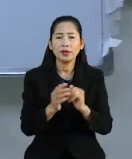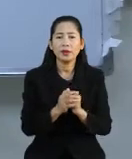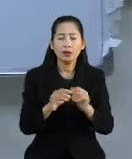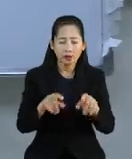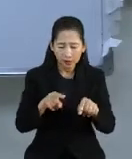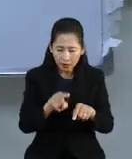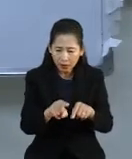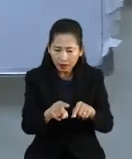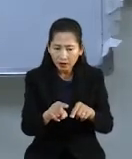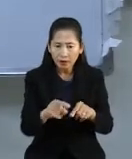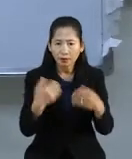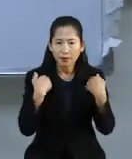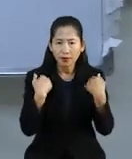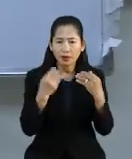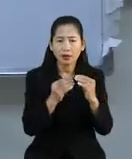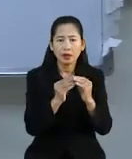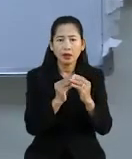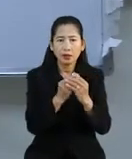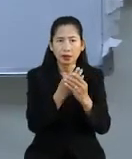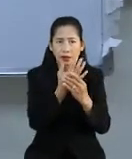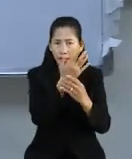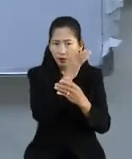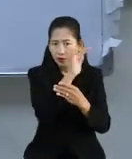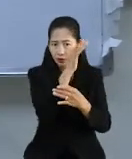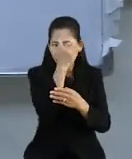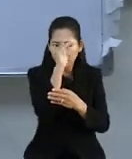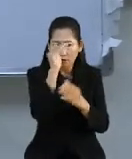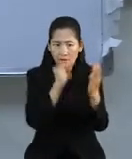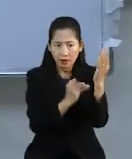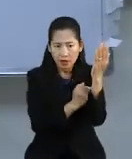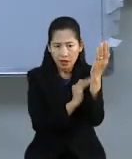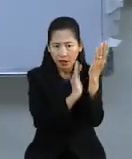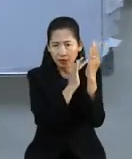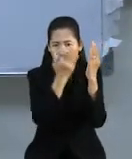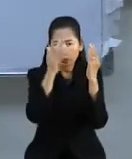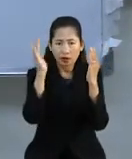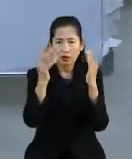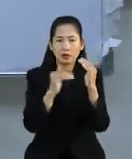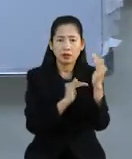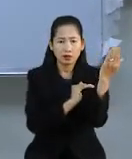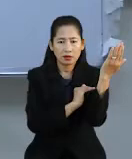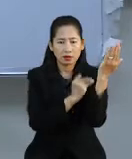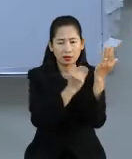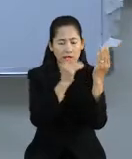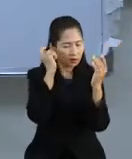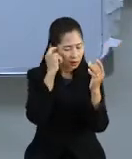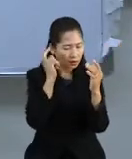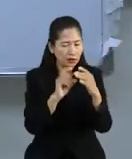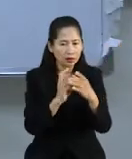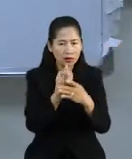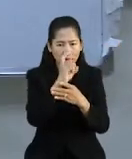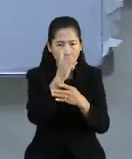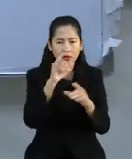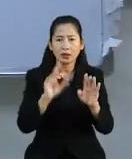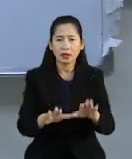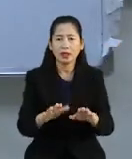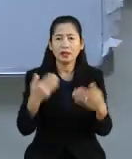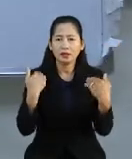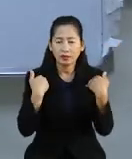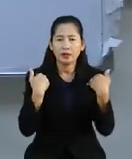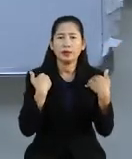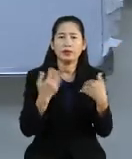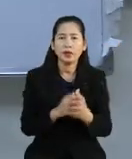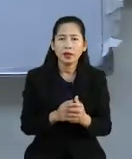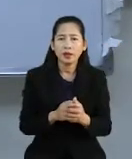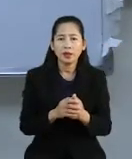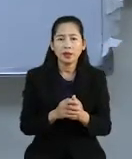mặt đó nắng sử bố đào mà sờ lắc môi ta đa tơ rộp khơi đào mà sờ chả chẳng con thật sờ rút có chiếc nâng thả cái lãnh nát sử bố đào mà sờ